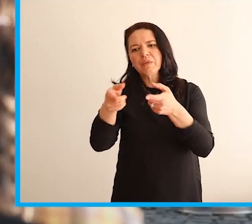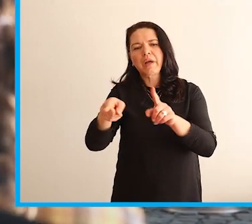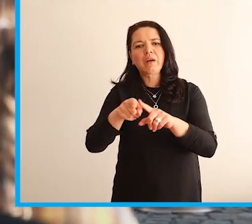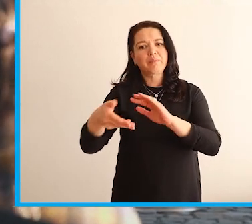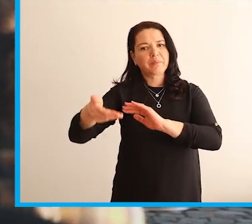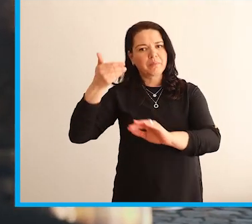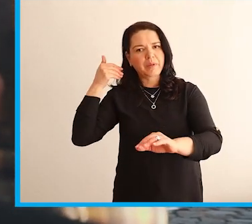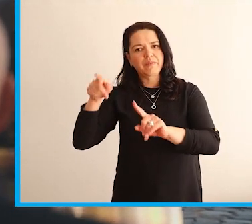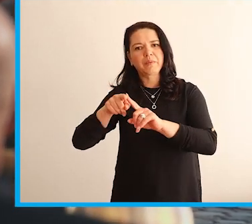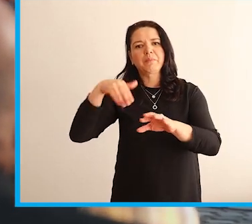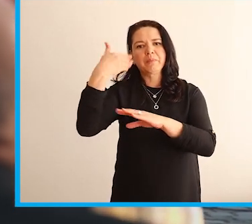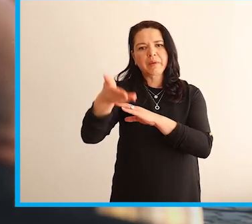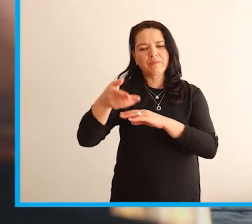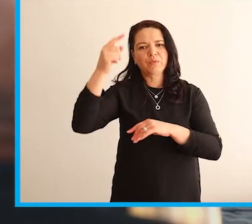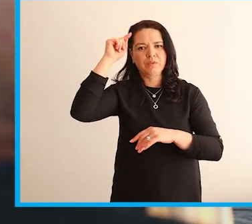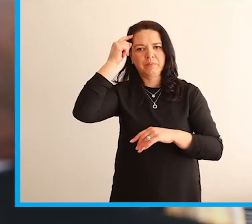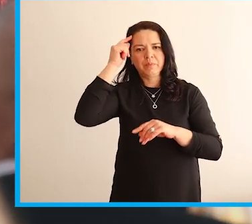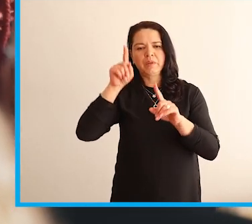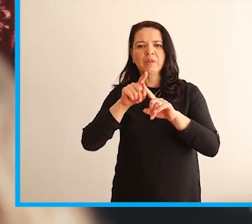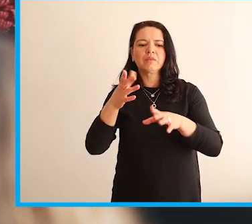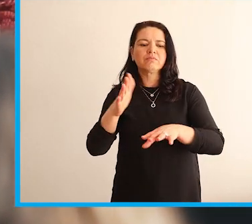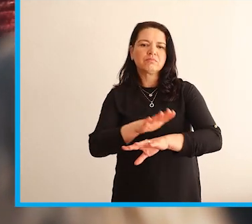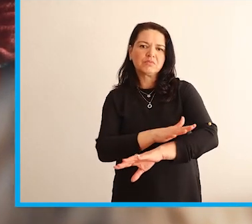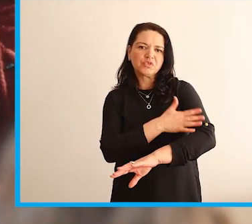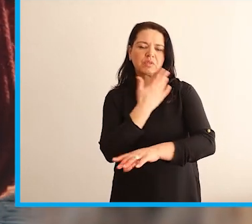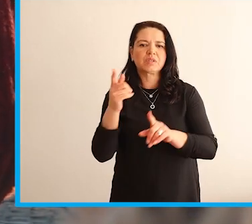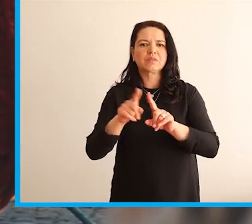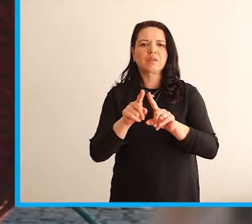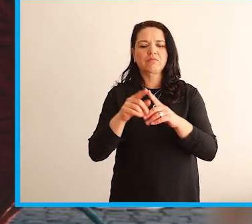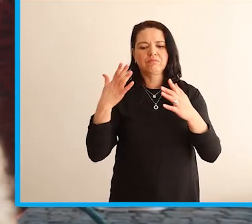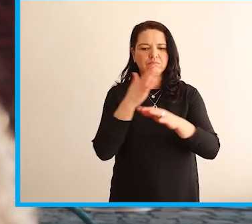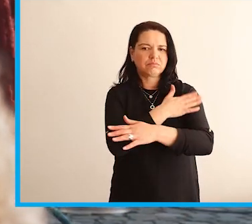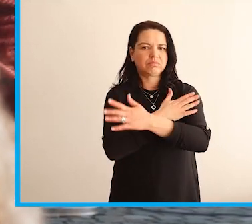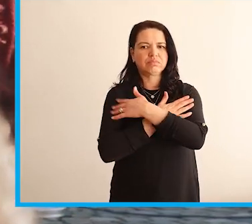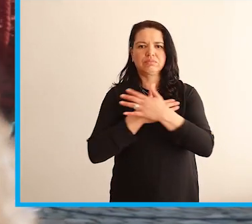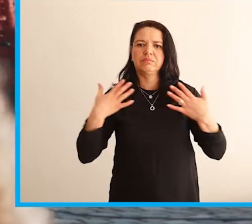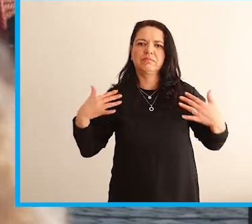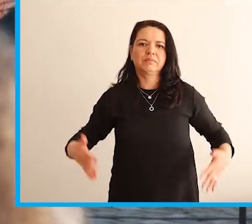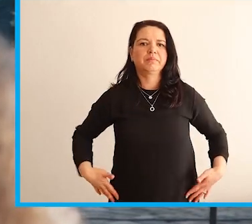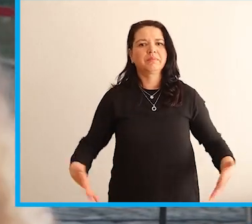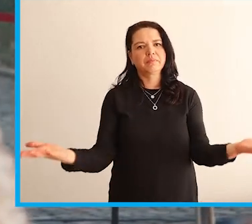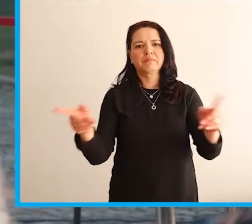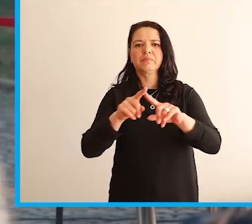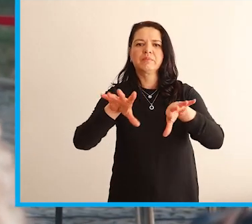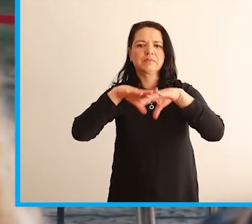fizik, mendor, intelektual ose shqisor, që në